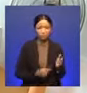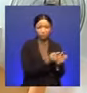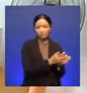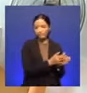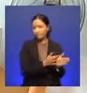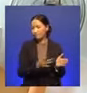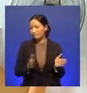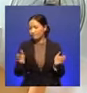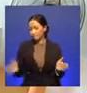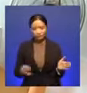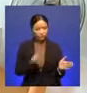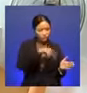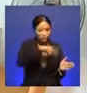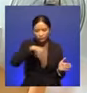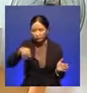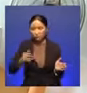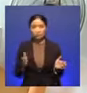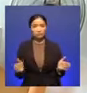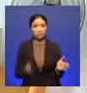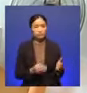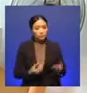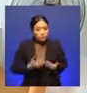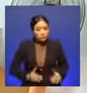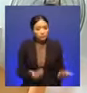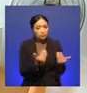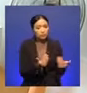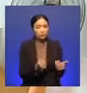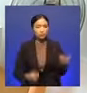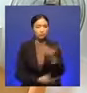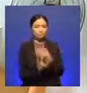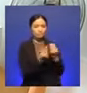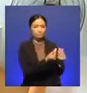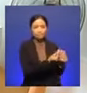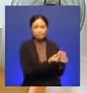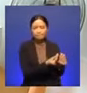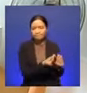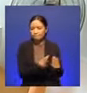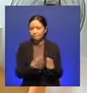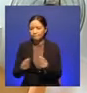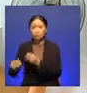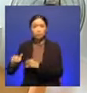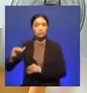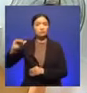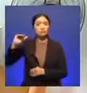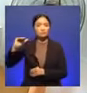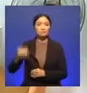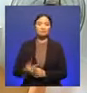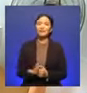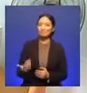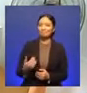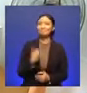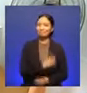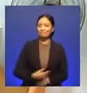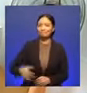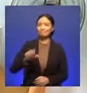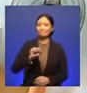ไทม์เลยตั้งแต่เด็กเป็นต้นไปทำยังไงให้เขามีการเกื้อหนุนให้ได้รับโอกาสซึ่งผมคิดว่าอันนี้เป็นทิศทางที่เหมาะสมโดยเฉพาะยิ่งสสเข้ามามี